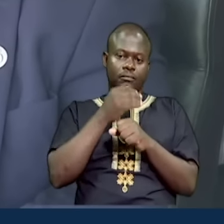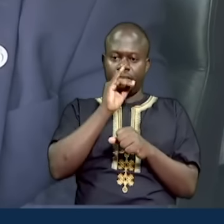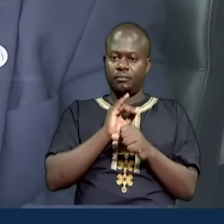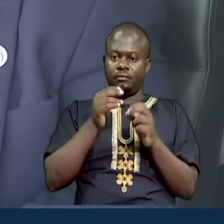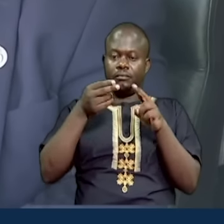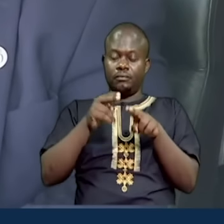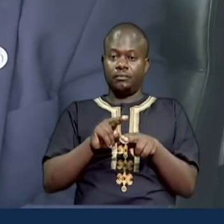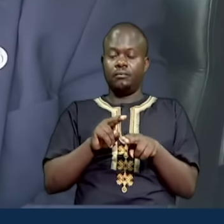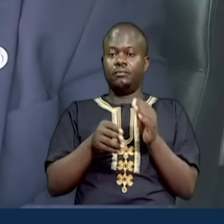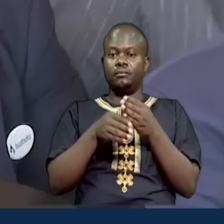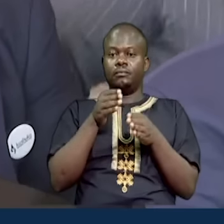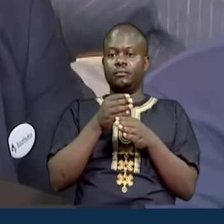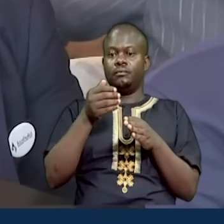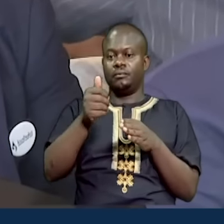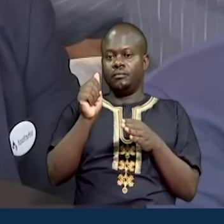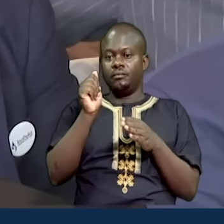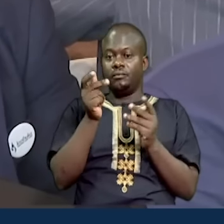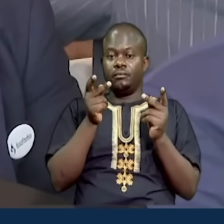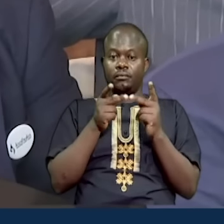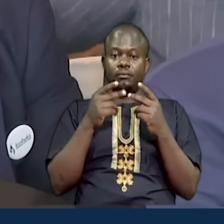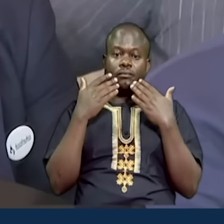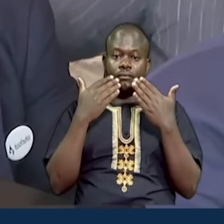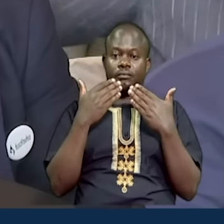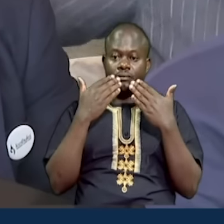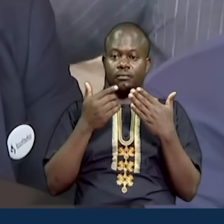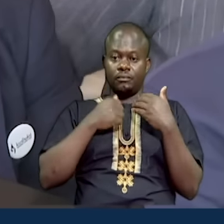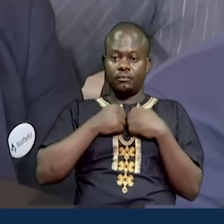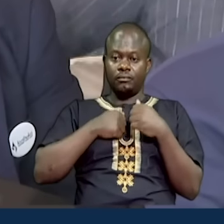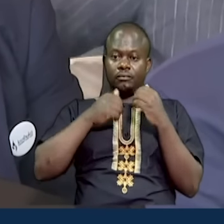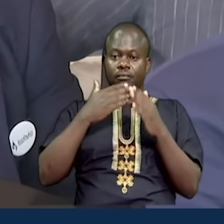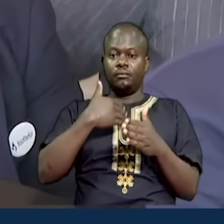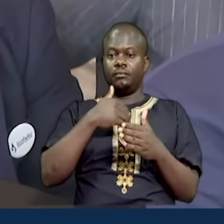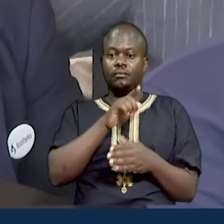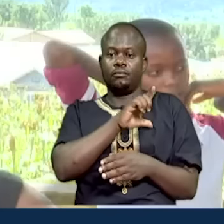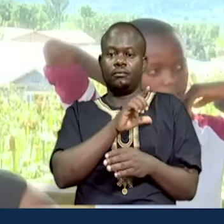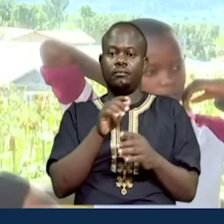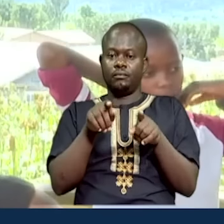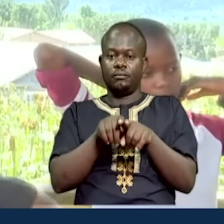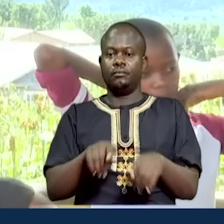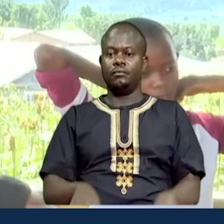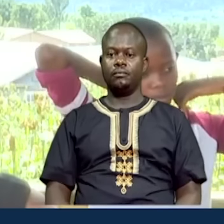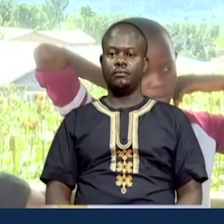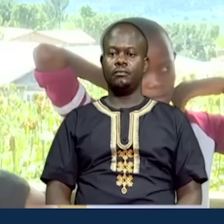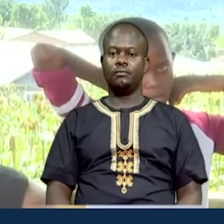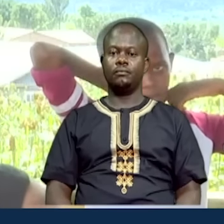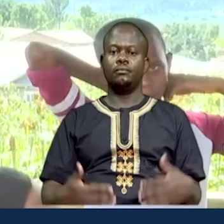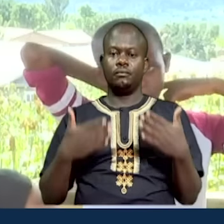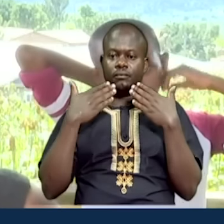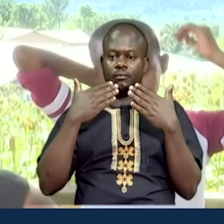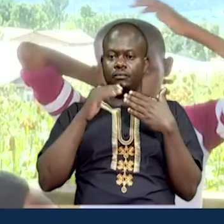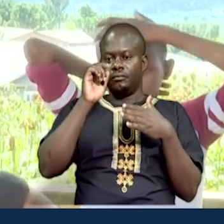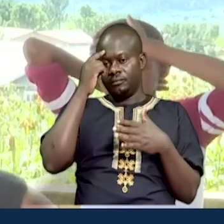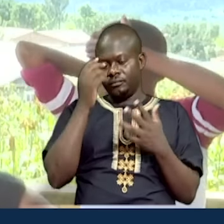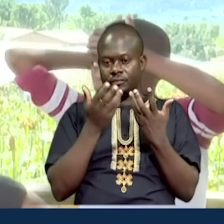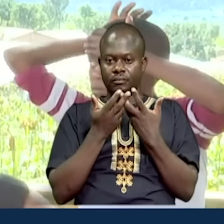baye bari yubatse aho banashima kuba abanyarwanda bafite amahirwe angana ndashimira leta y'ubumwe ko uyu